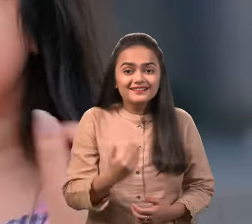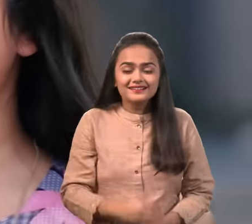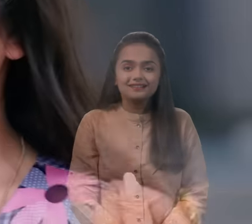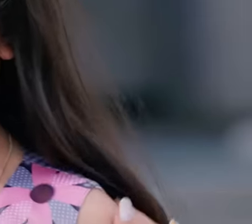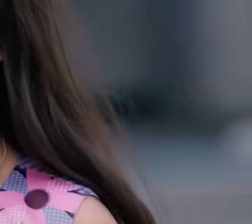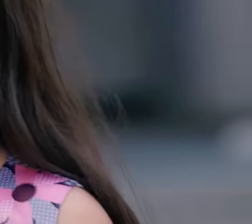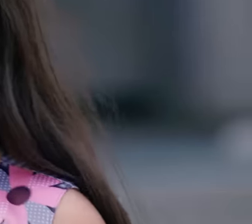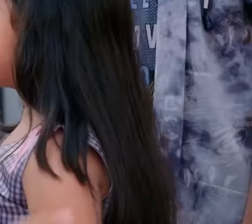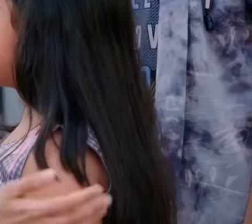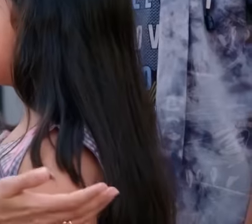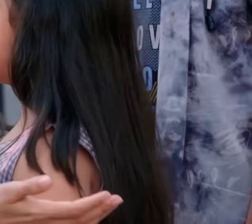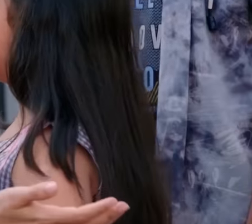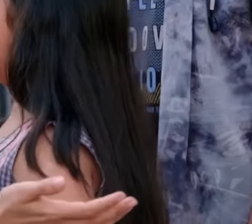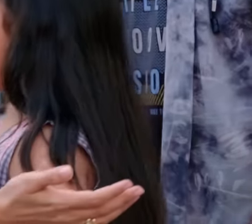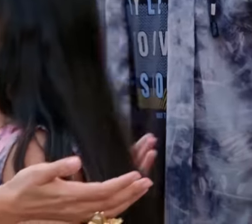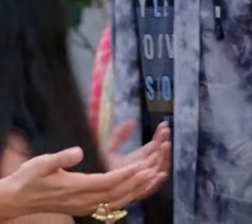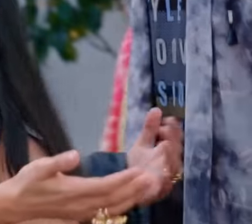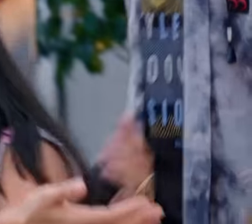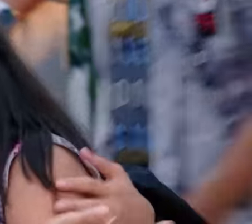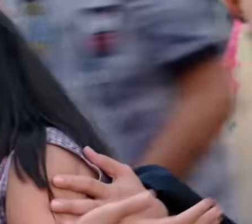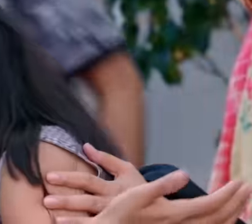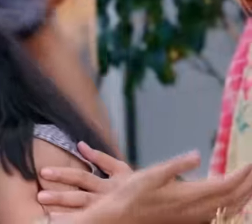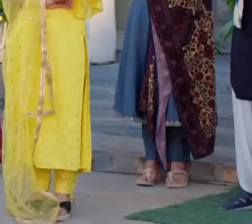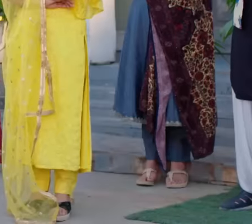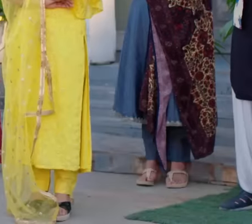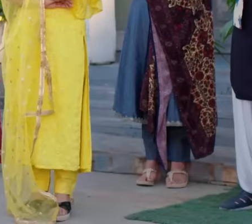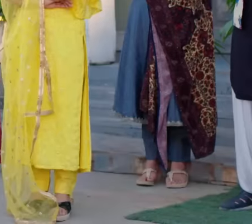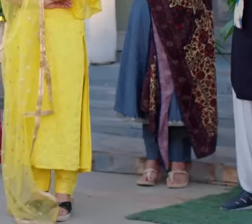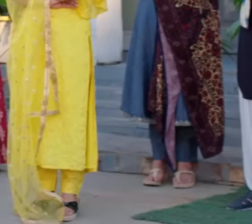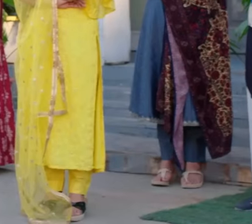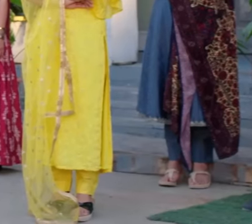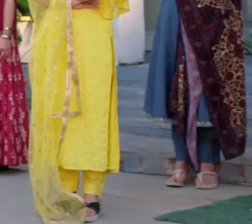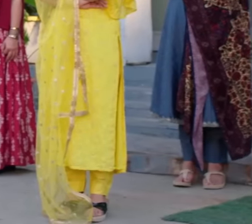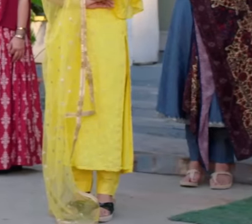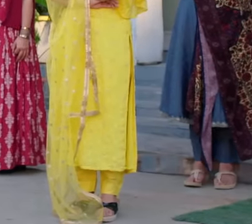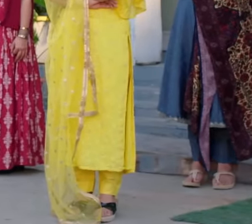करो। तू ही मेरा होगा।